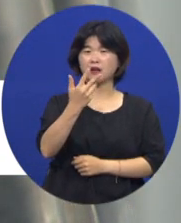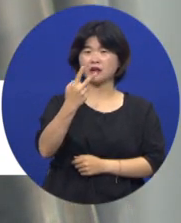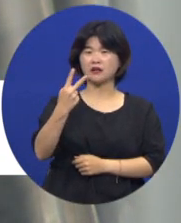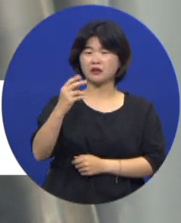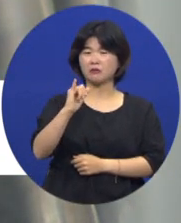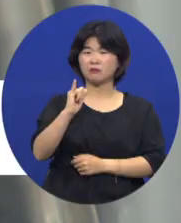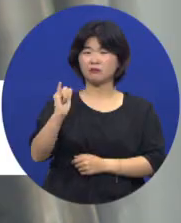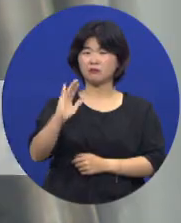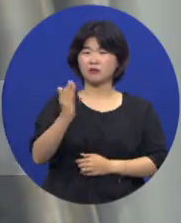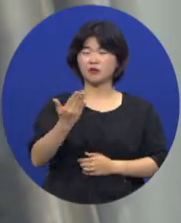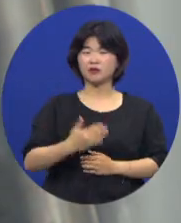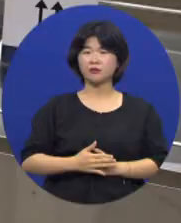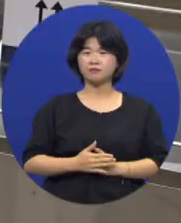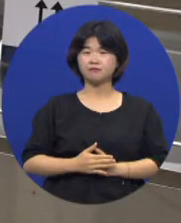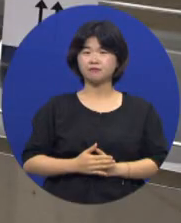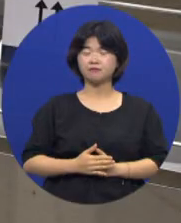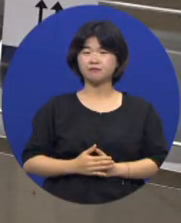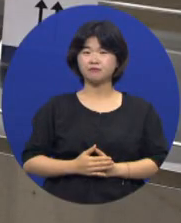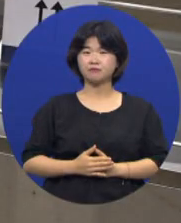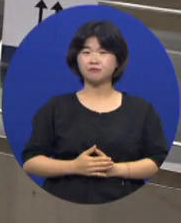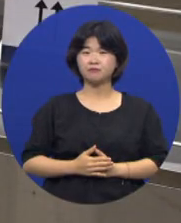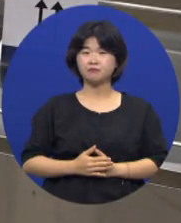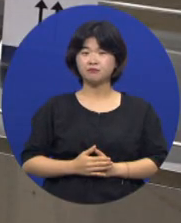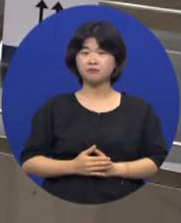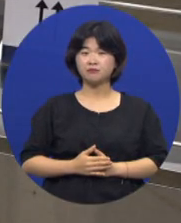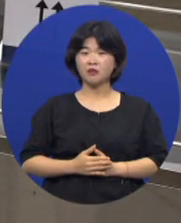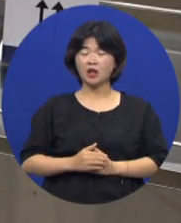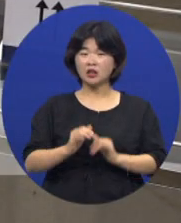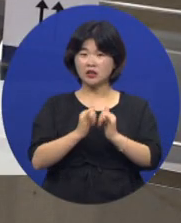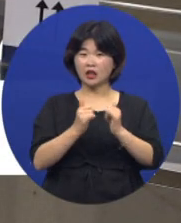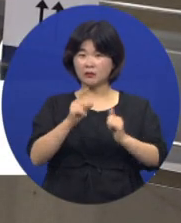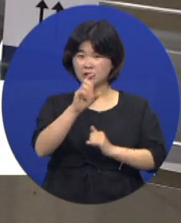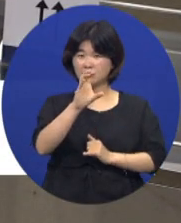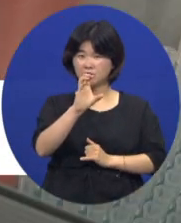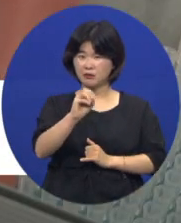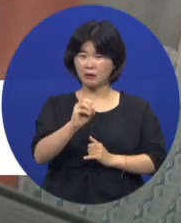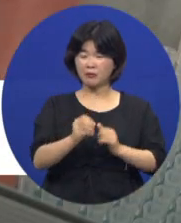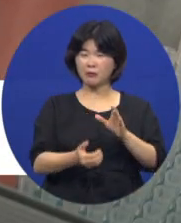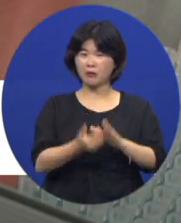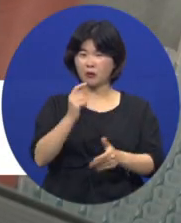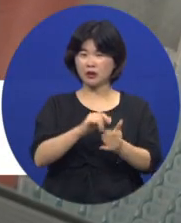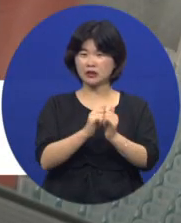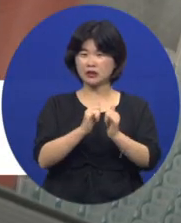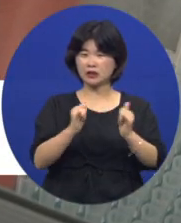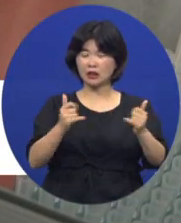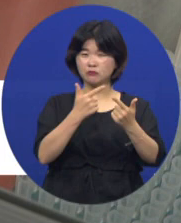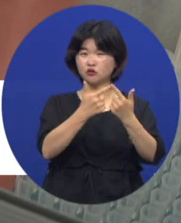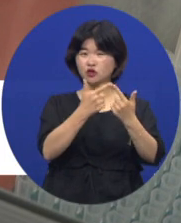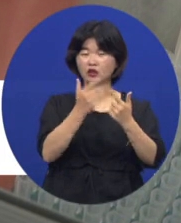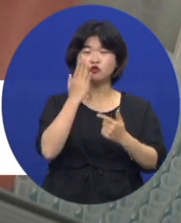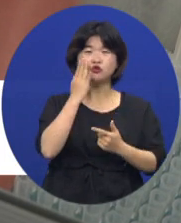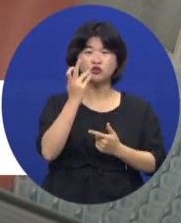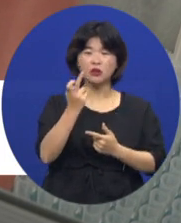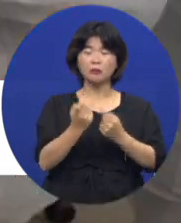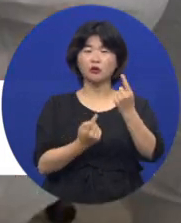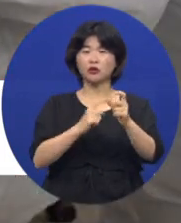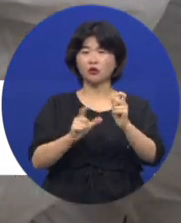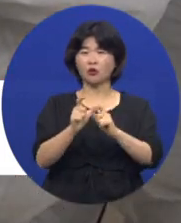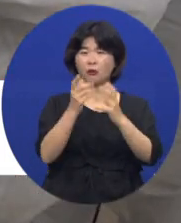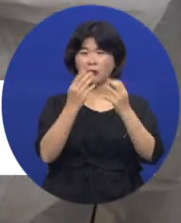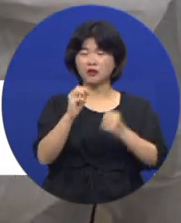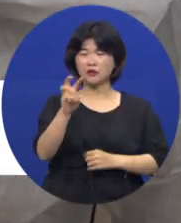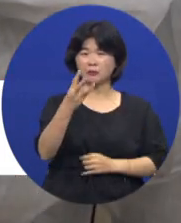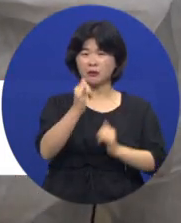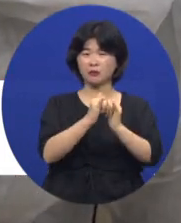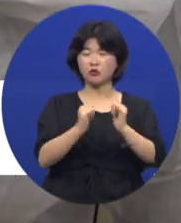지수는 1.82로 뛰었습니다. 인구 10만 명당 발생 확진자 수도 부산과 울산보다 많은